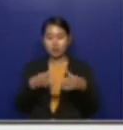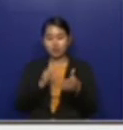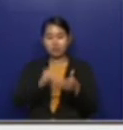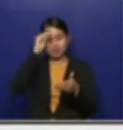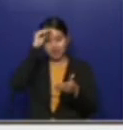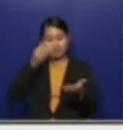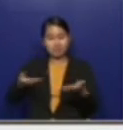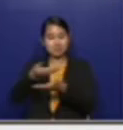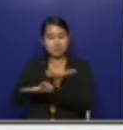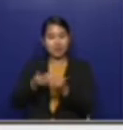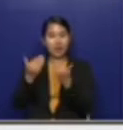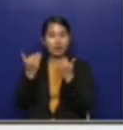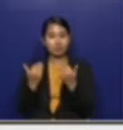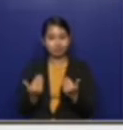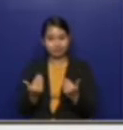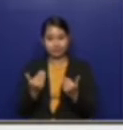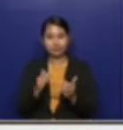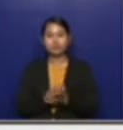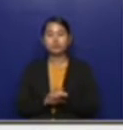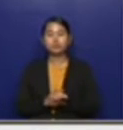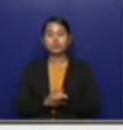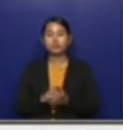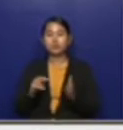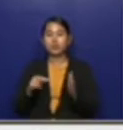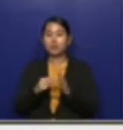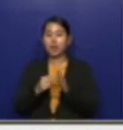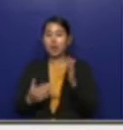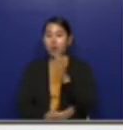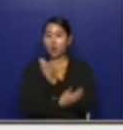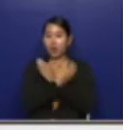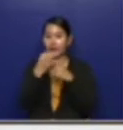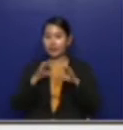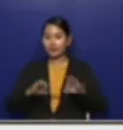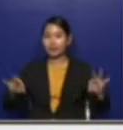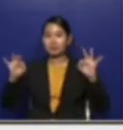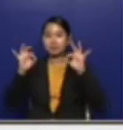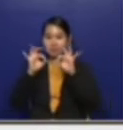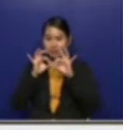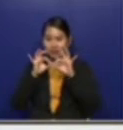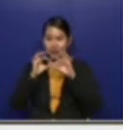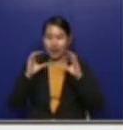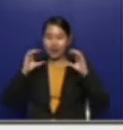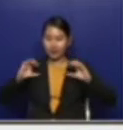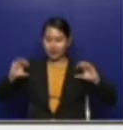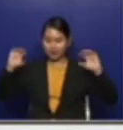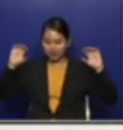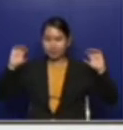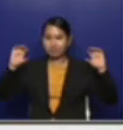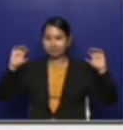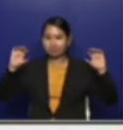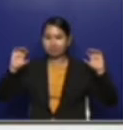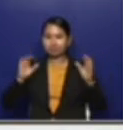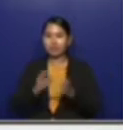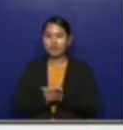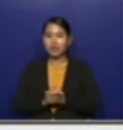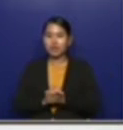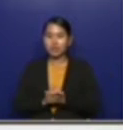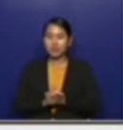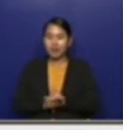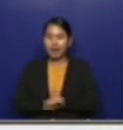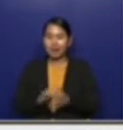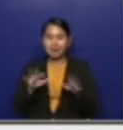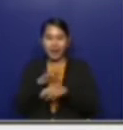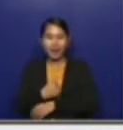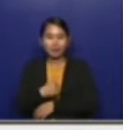ณากันในวันนี้ถือเป็นโอกาสสำคัญที่รัฐบาลและราชการฝ่ายความมั่นคงจะได้รับข้อคิด